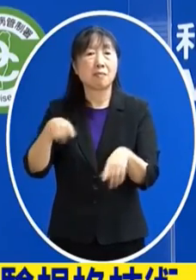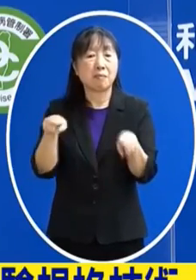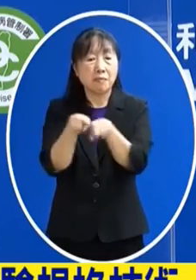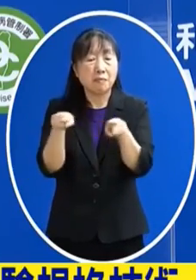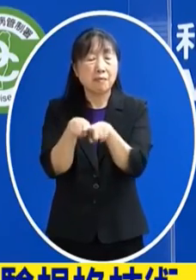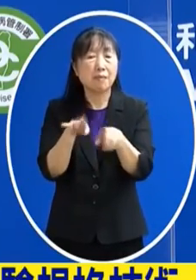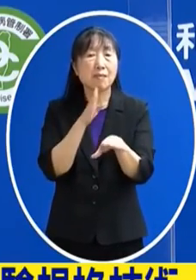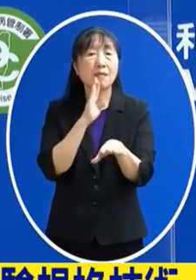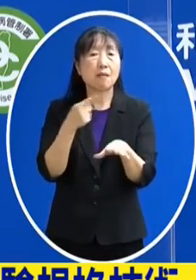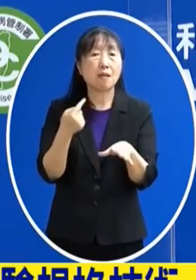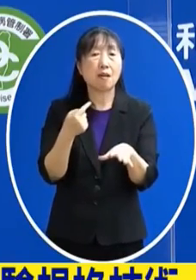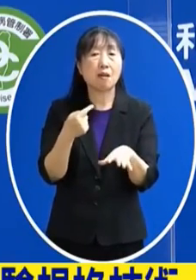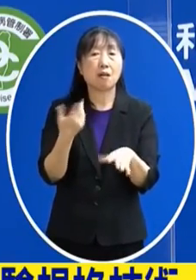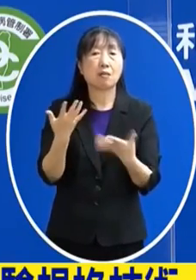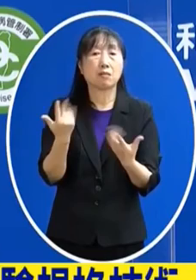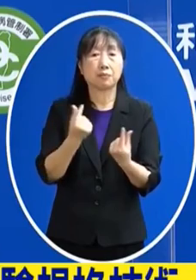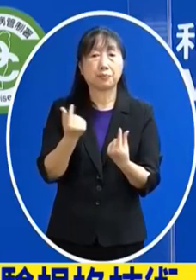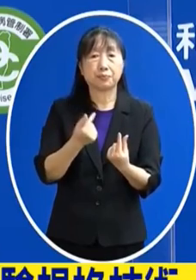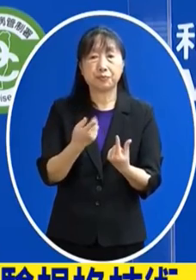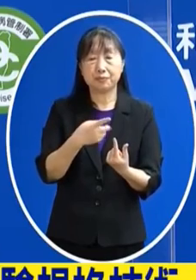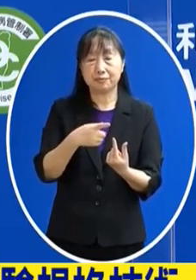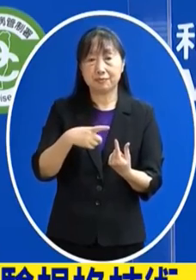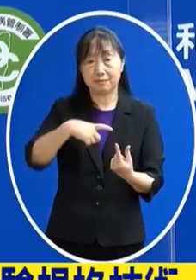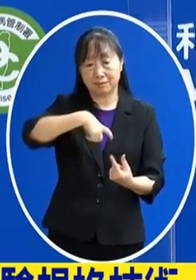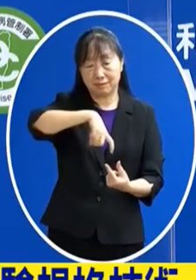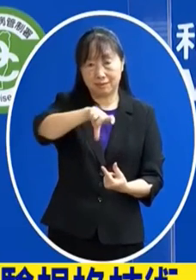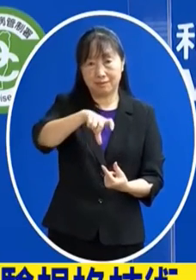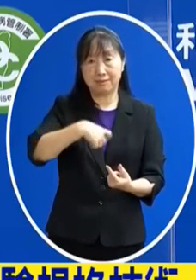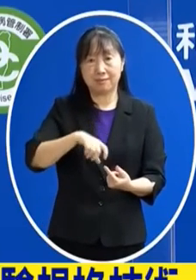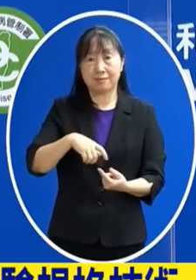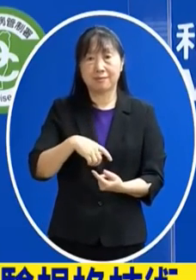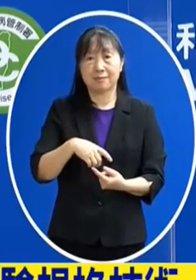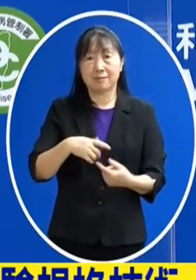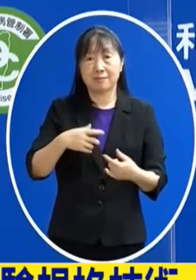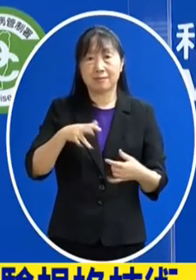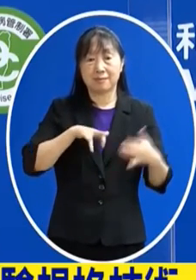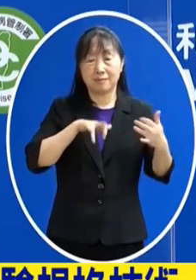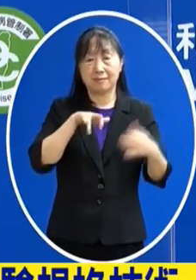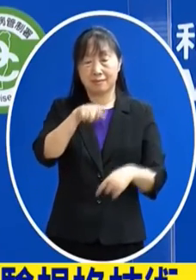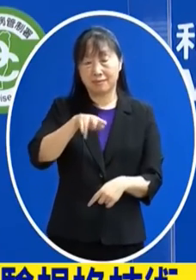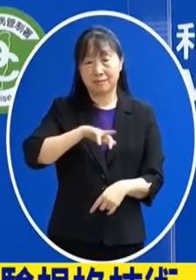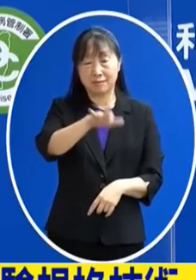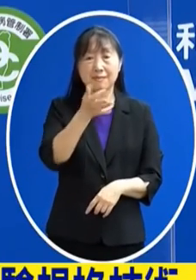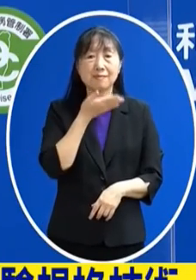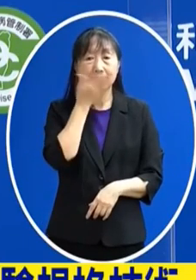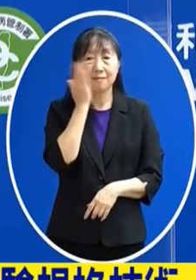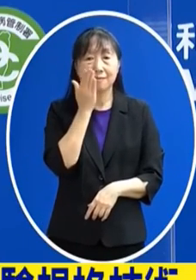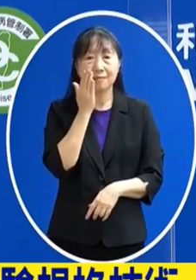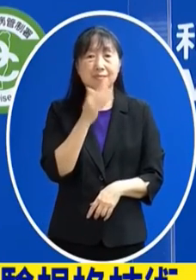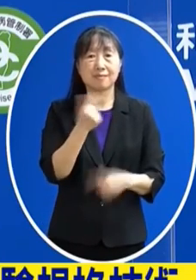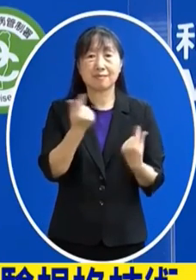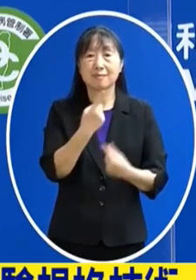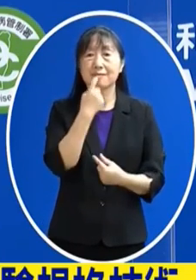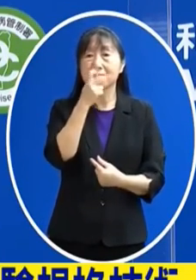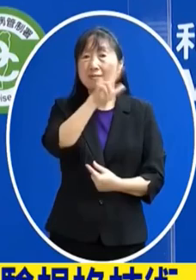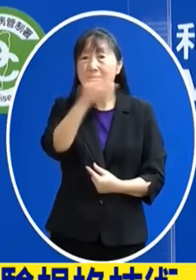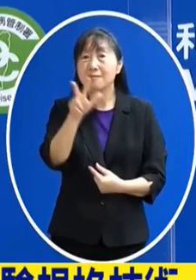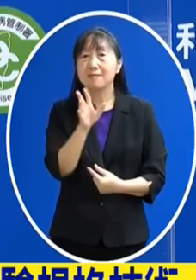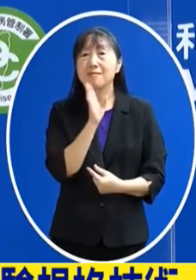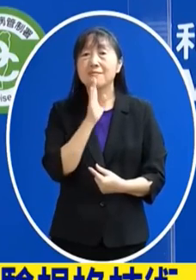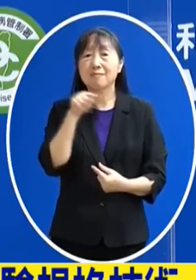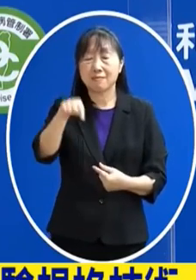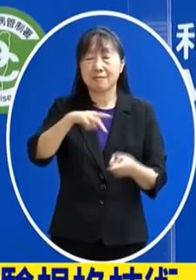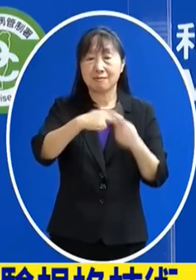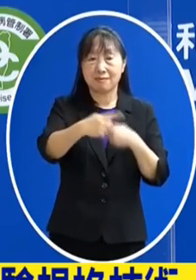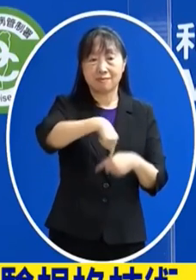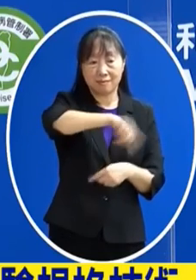在平常的时候还可以把这个绿色等等这个所谓的一个通道把它做的好相对的有一点区隔。